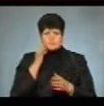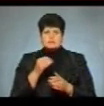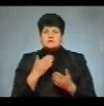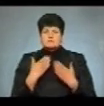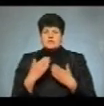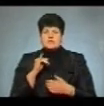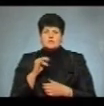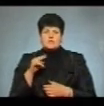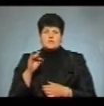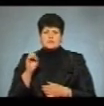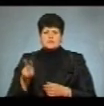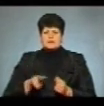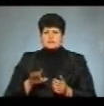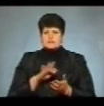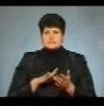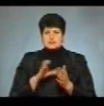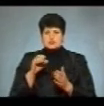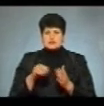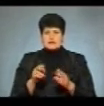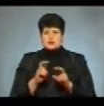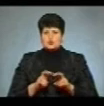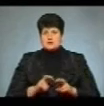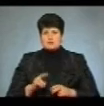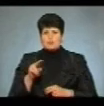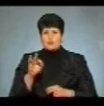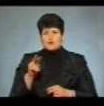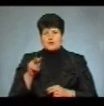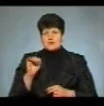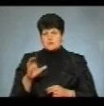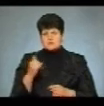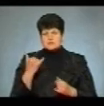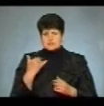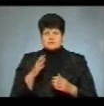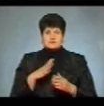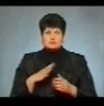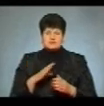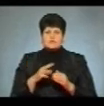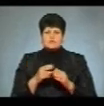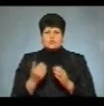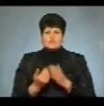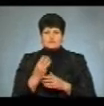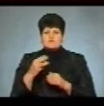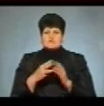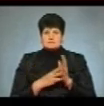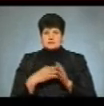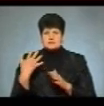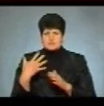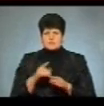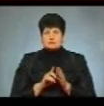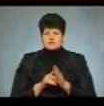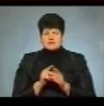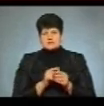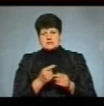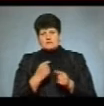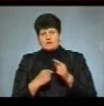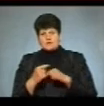Ігорем Проциком, директором Центру соціальних досліджень «Поліс». Зараз на вас чекають новини. О 18:50 розпочнеться зворотний відлік, і одразу